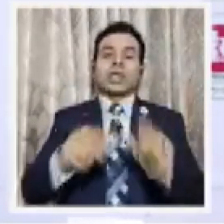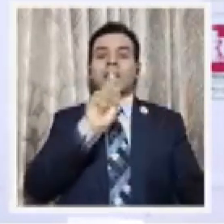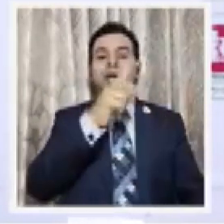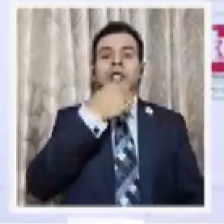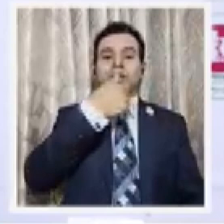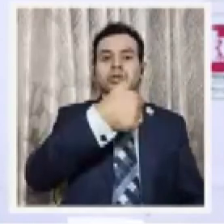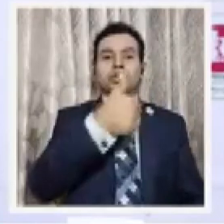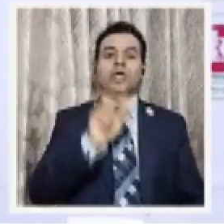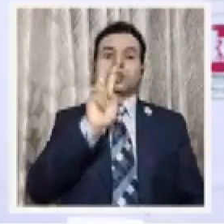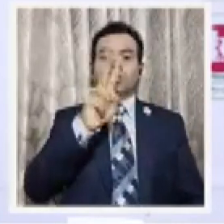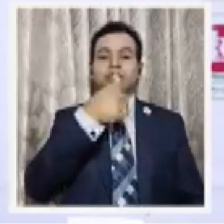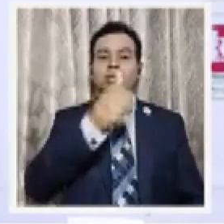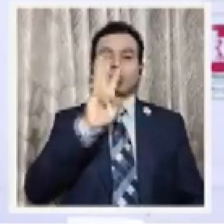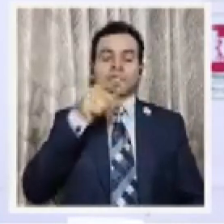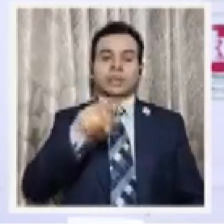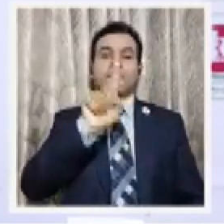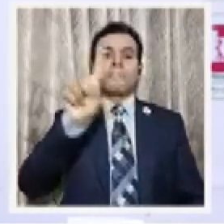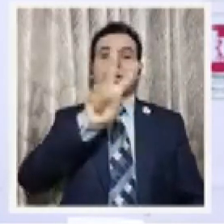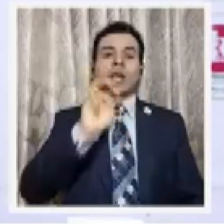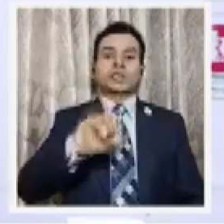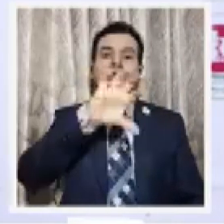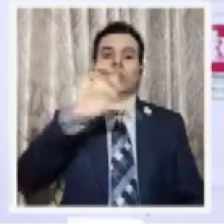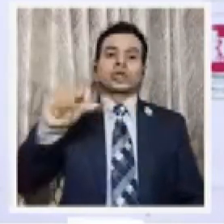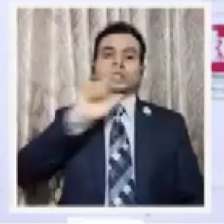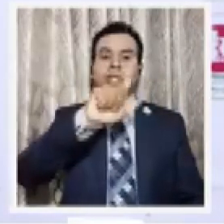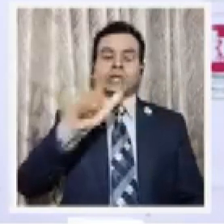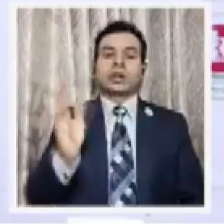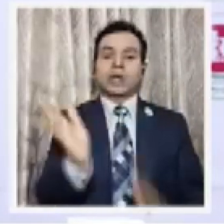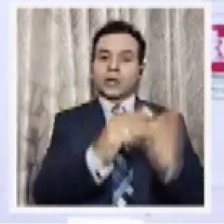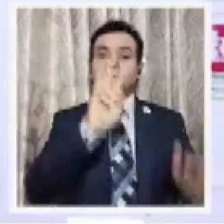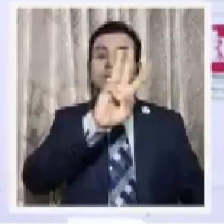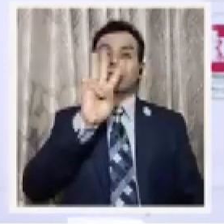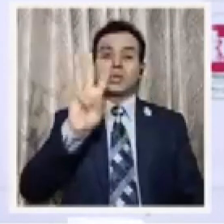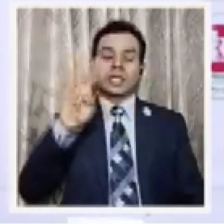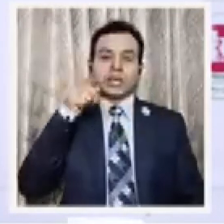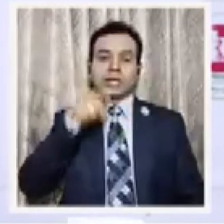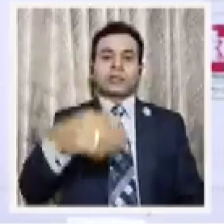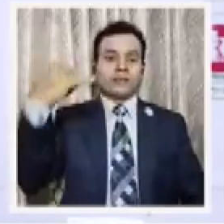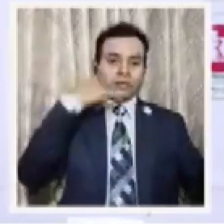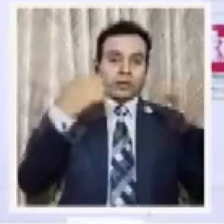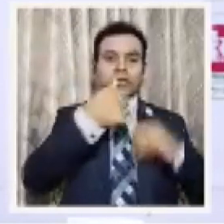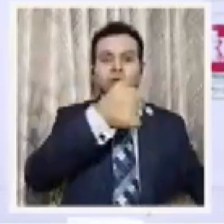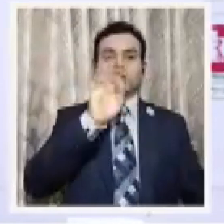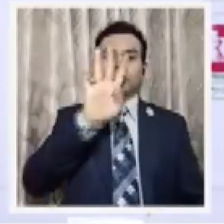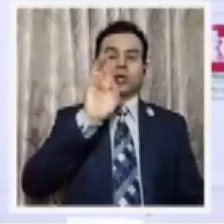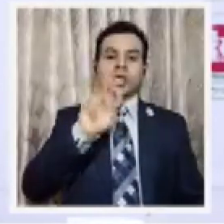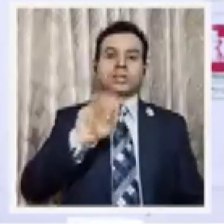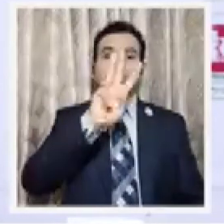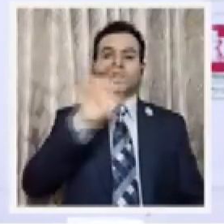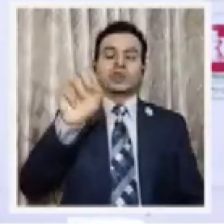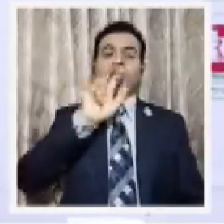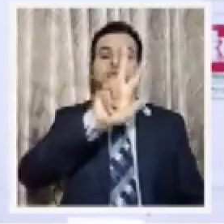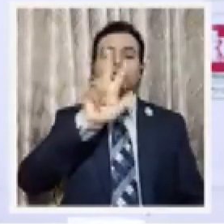ফোন, 78,455টি ফোন, এর মধ্যে স্বাস্থ্য বাতায়ন 16263 এই হটলাইনে